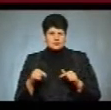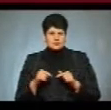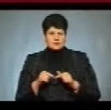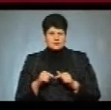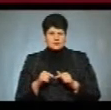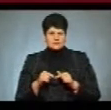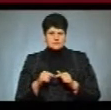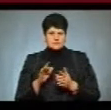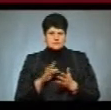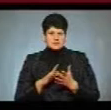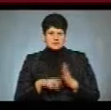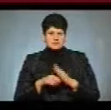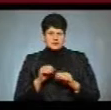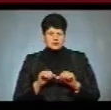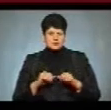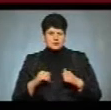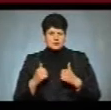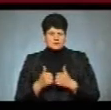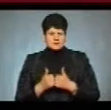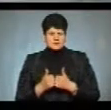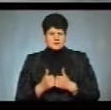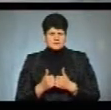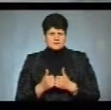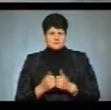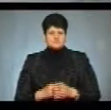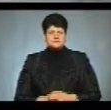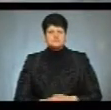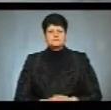окремо до Центральної виборчої комісії.